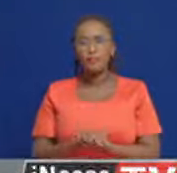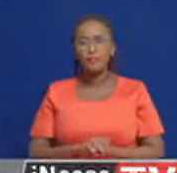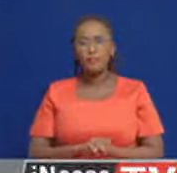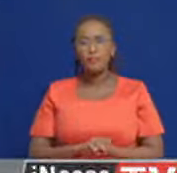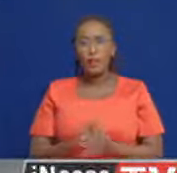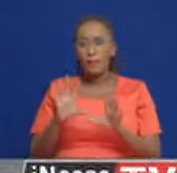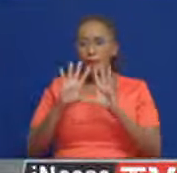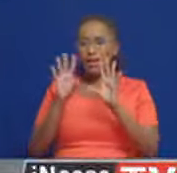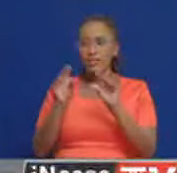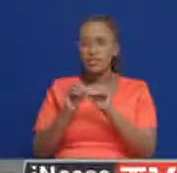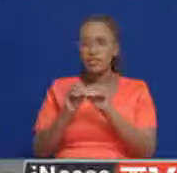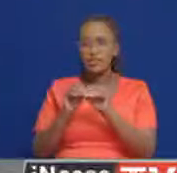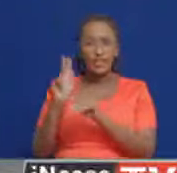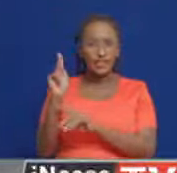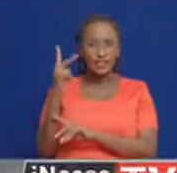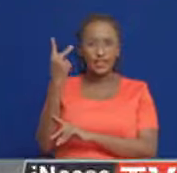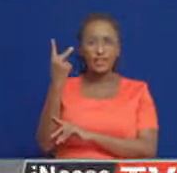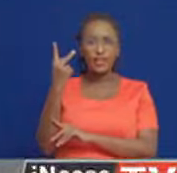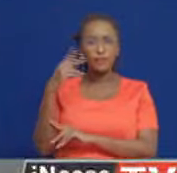bajeti kubwa ya taifa la Kenya